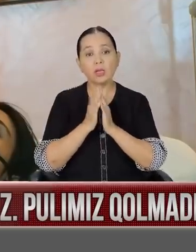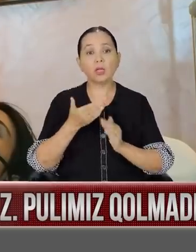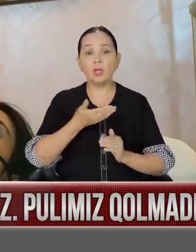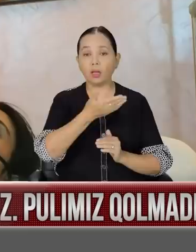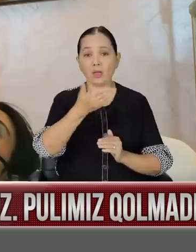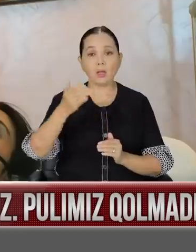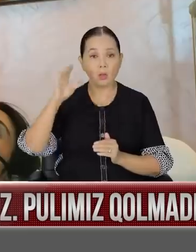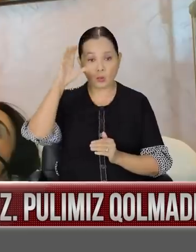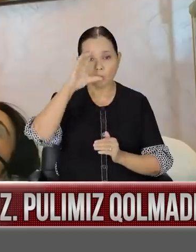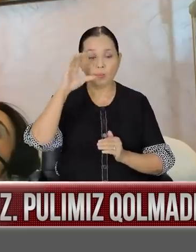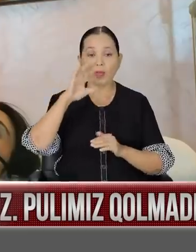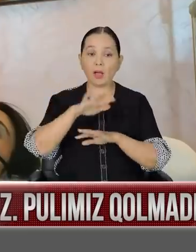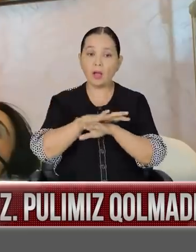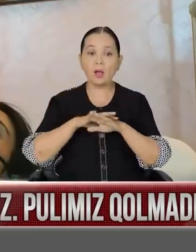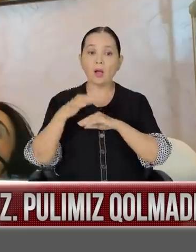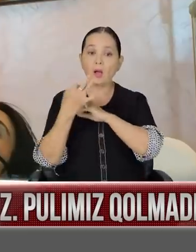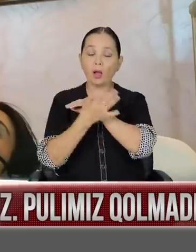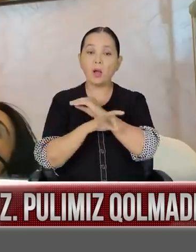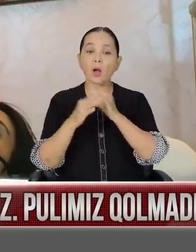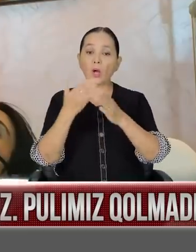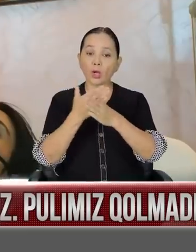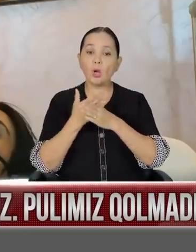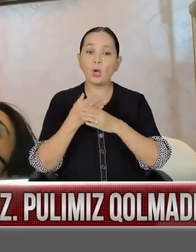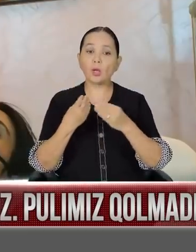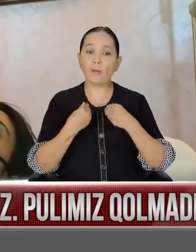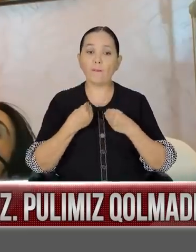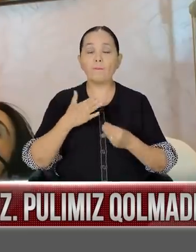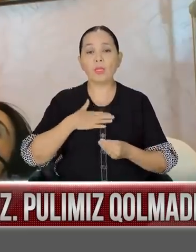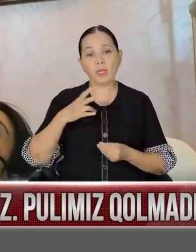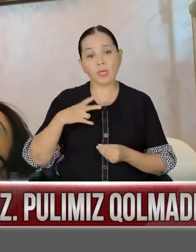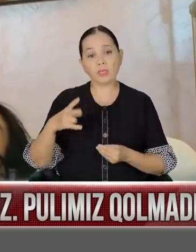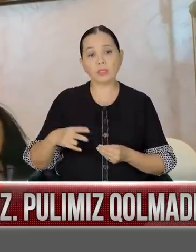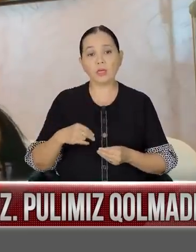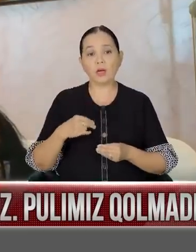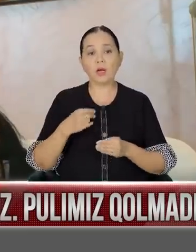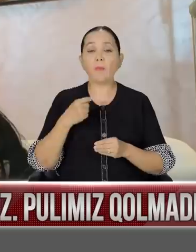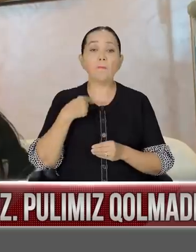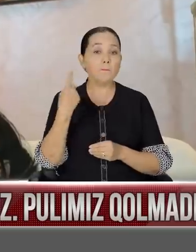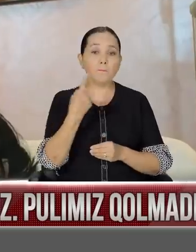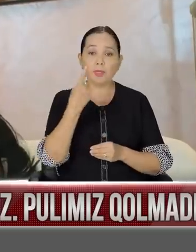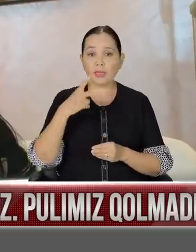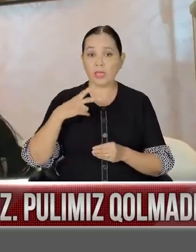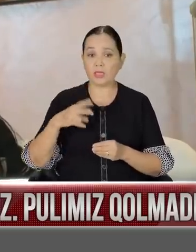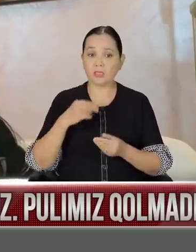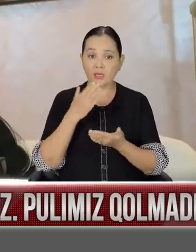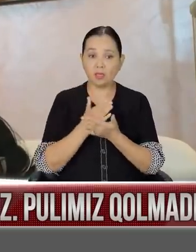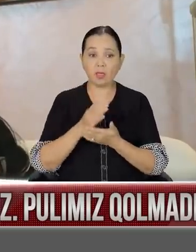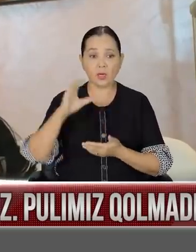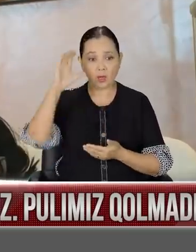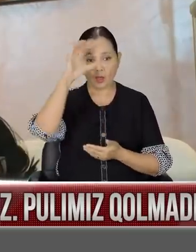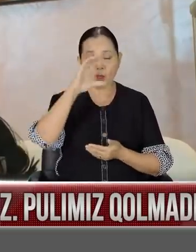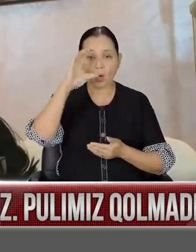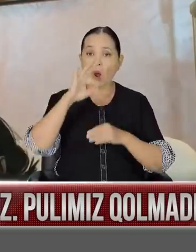İltimoslardan o'zbek xalqi oxir bo'lsa yordam beringlar meni qizimga. Men bitta qizim bor. Shu